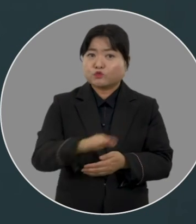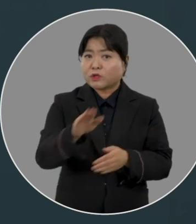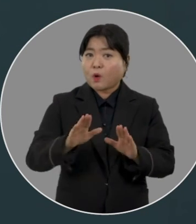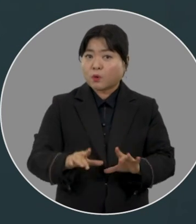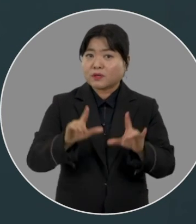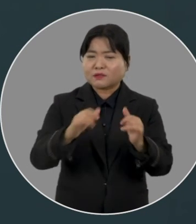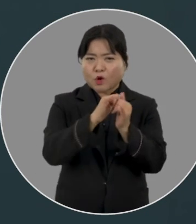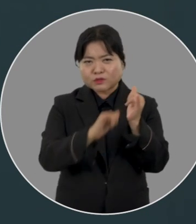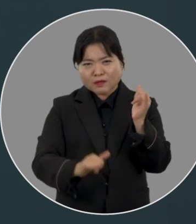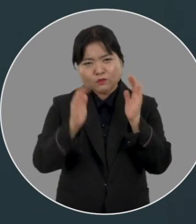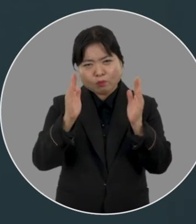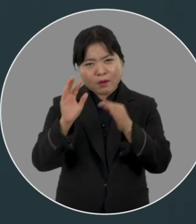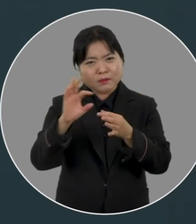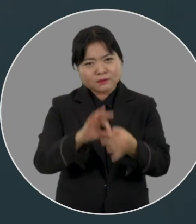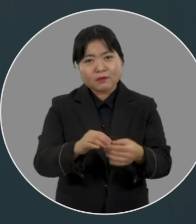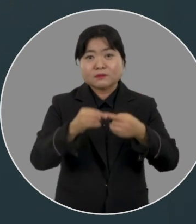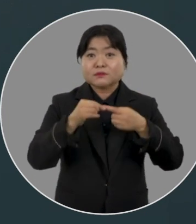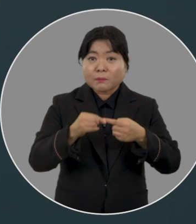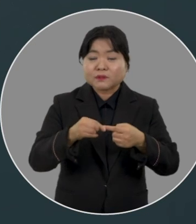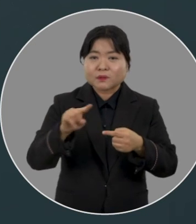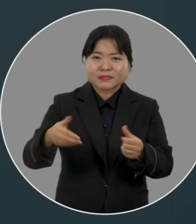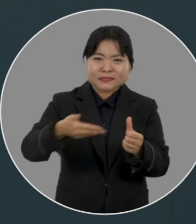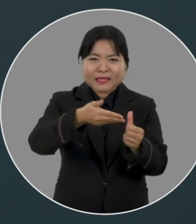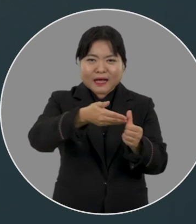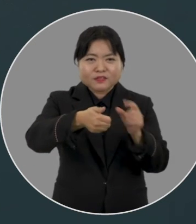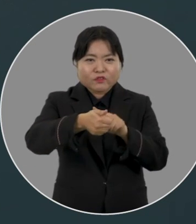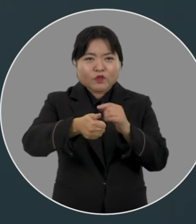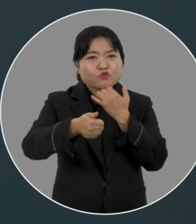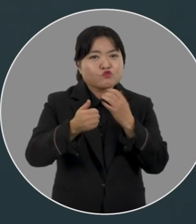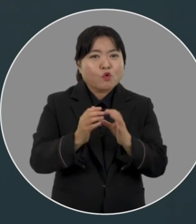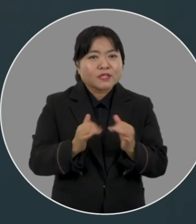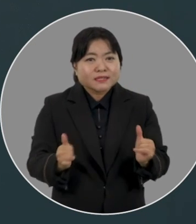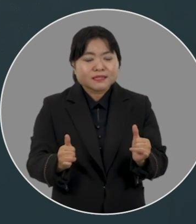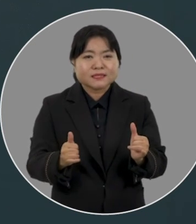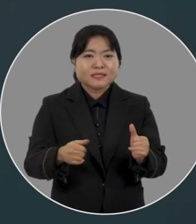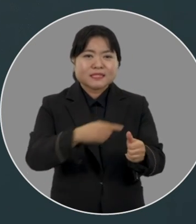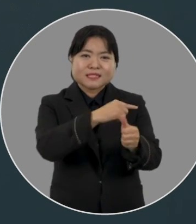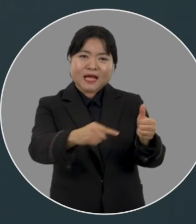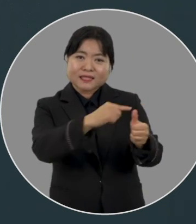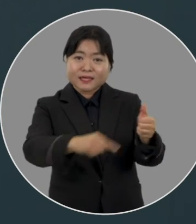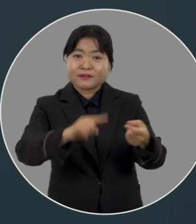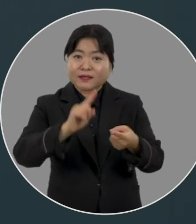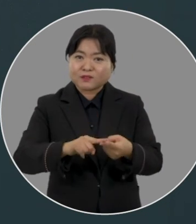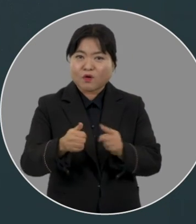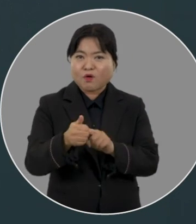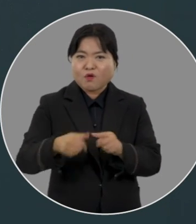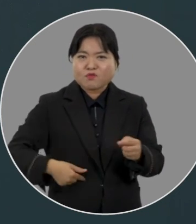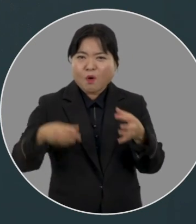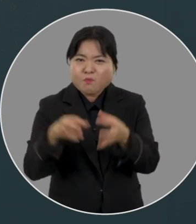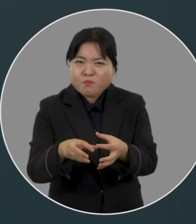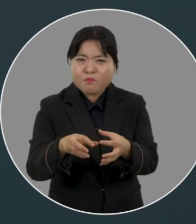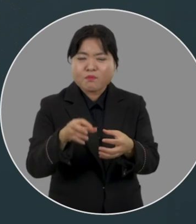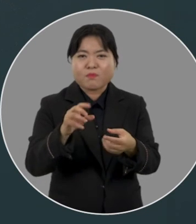우리가 오늘날 역사를 공부하면서 첫째로 그 가해자였던 독일인들은 이 살인에 대해서,